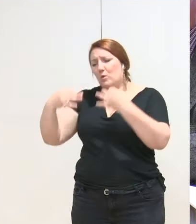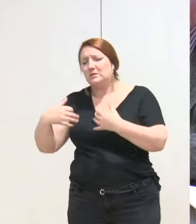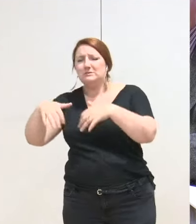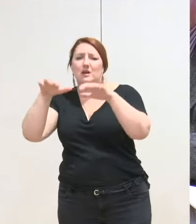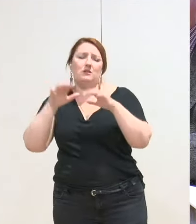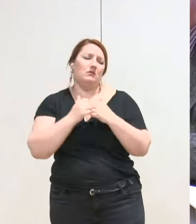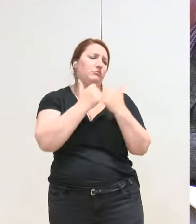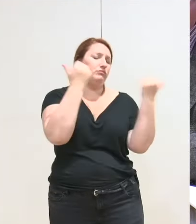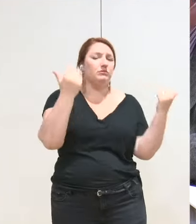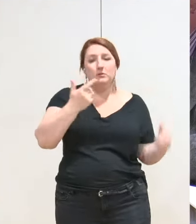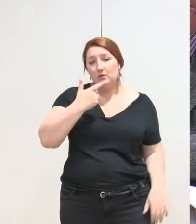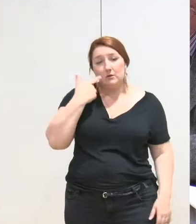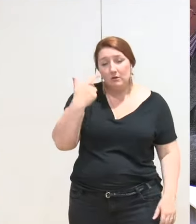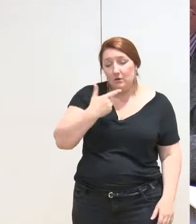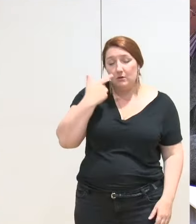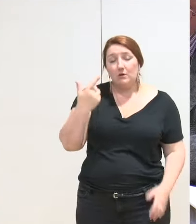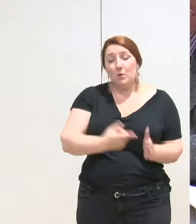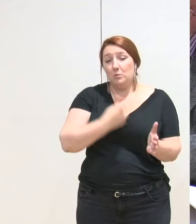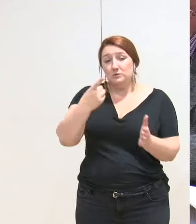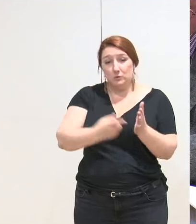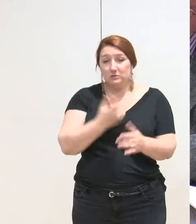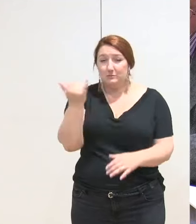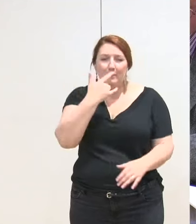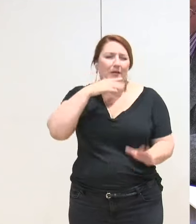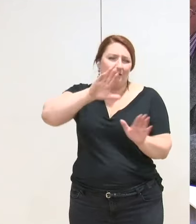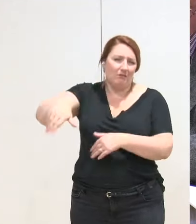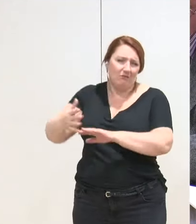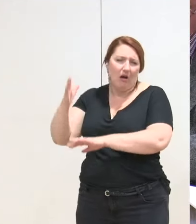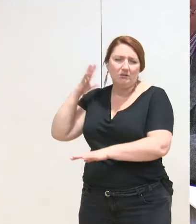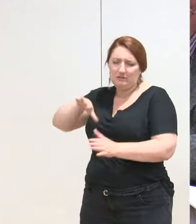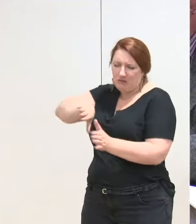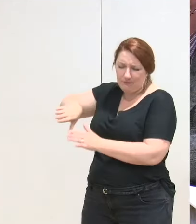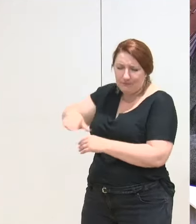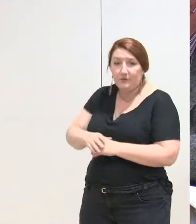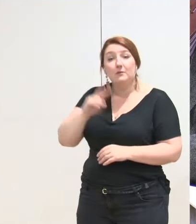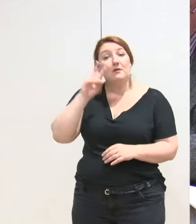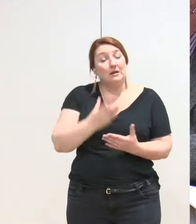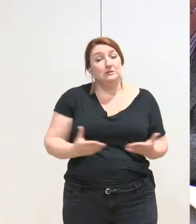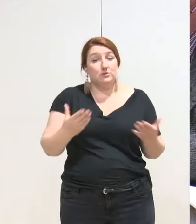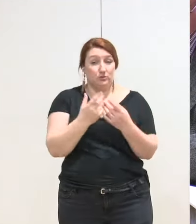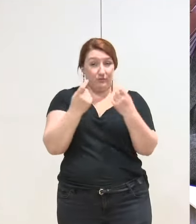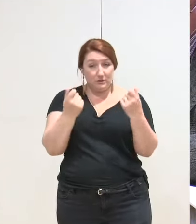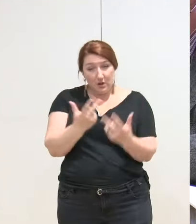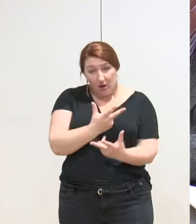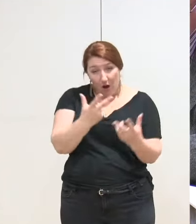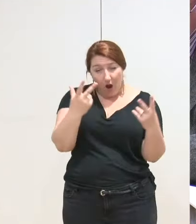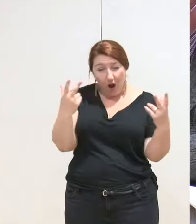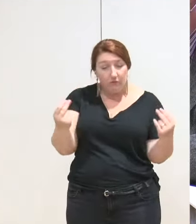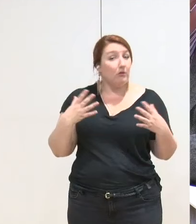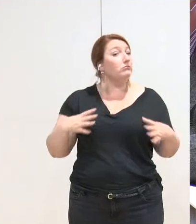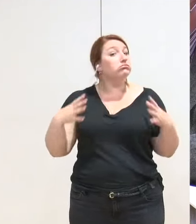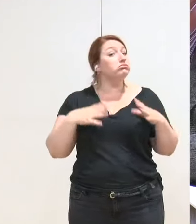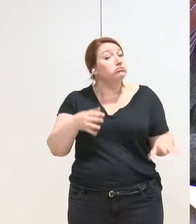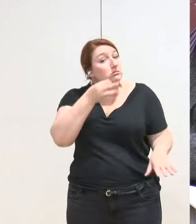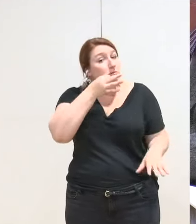pense que c'est des déj de l'histoire ancienne cela dit l'état de nos finances est très grave et c'est pas moi qui le dit c'est même le rapport